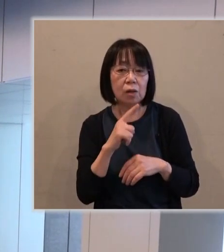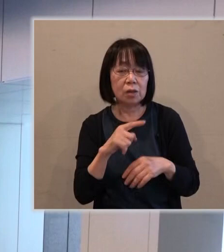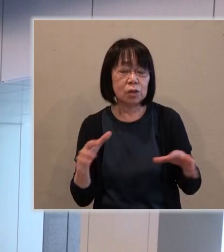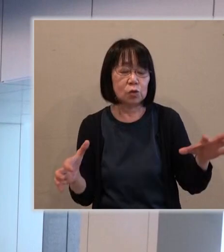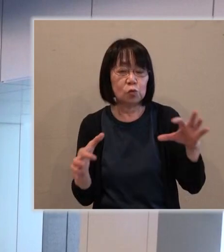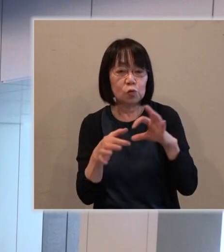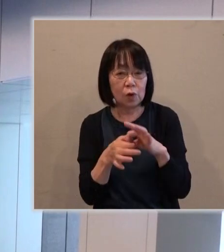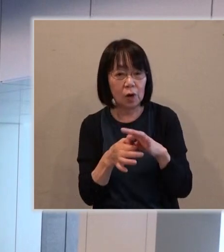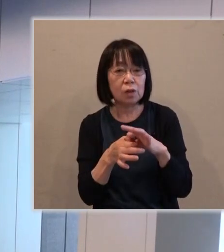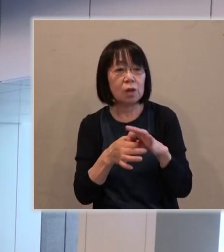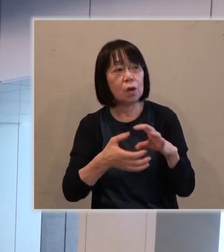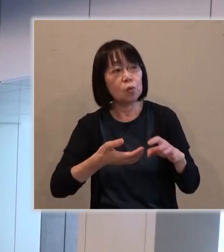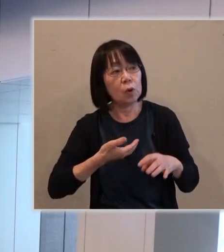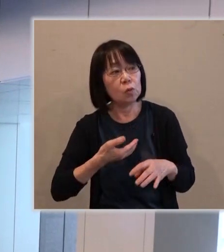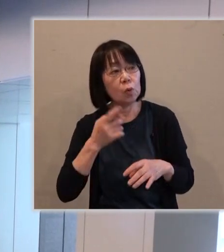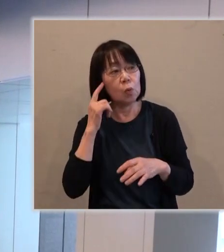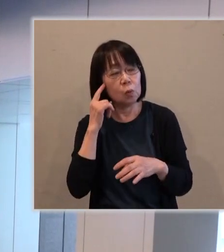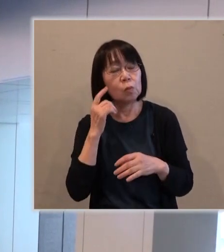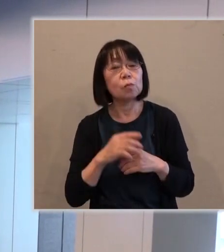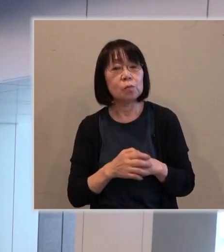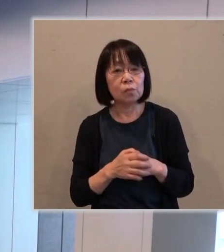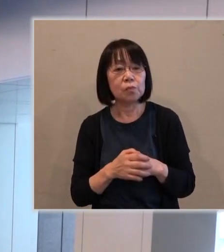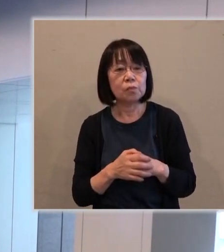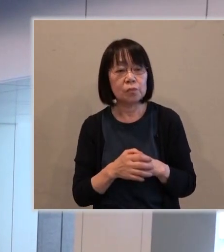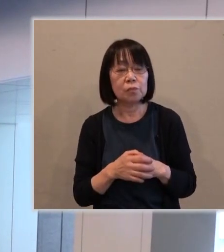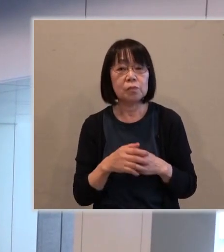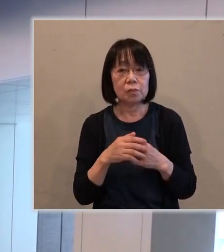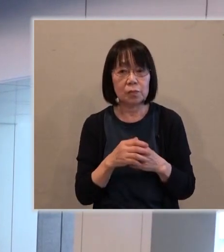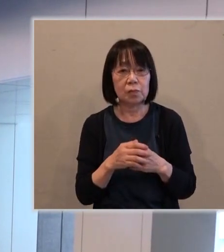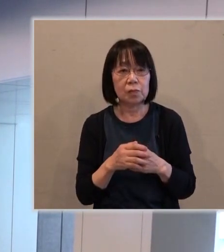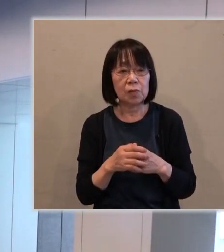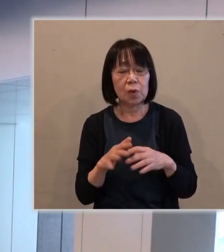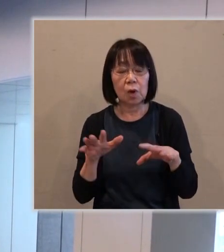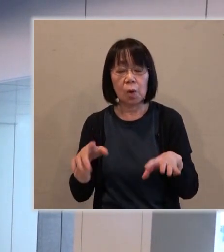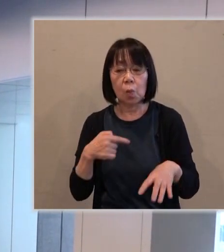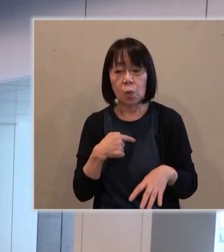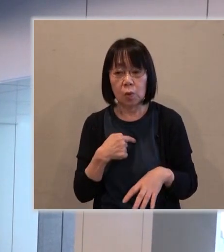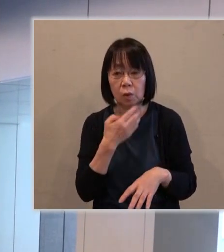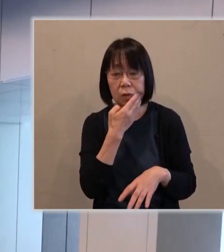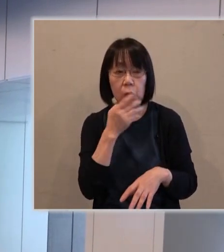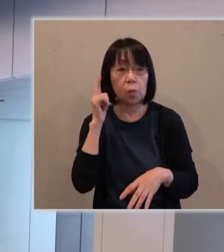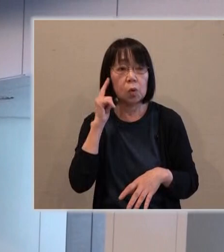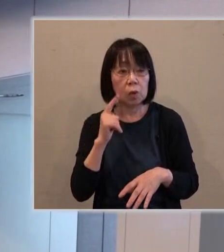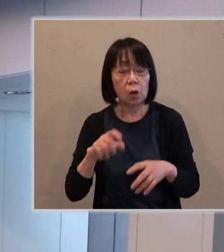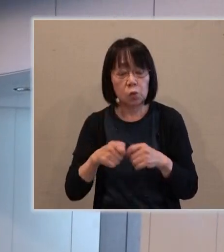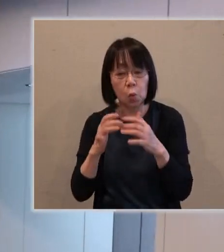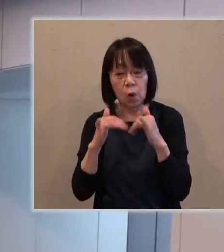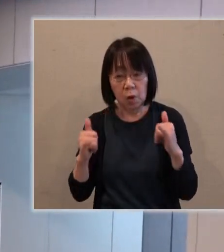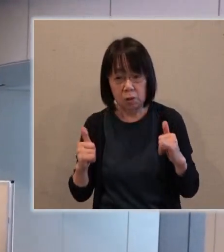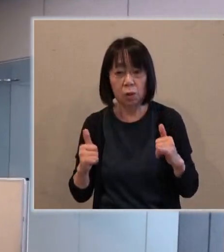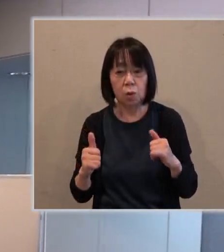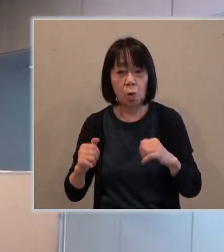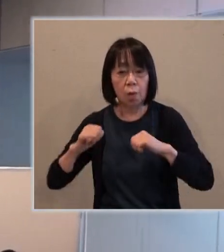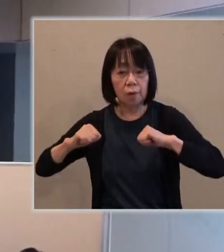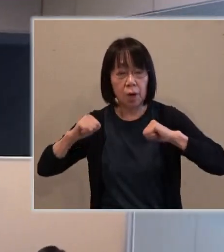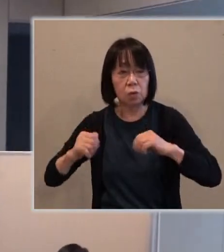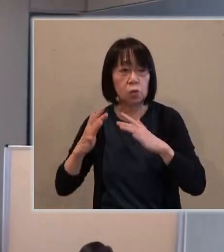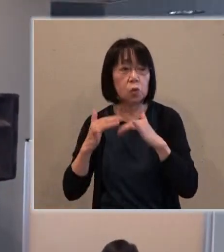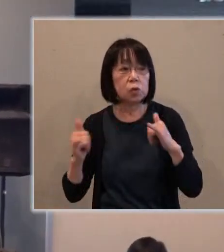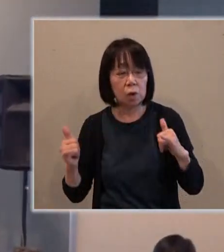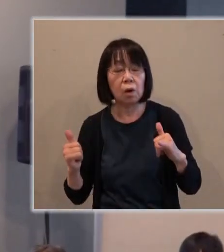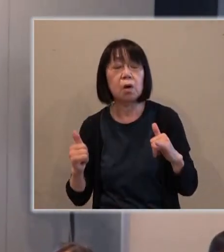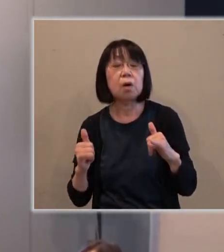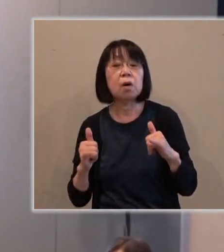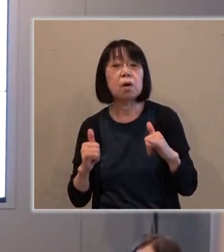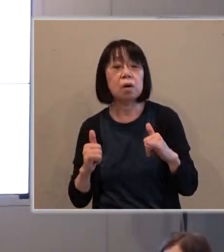事なものがやっぱりつながり作りだと思ってて、つまり障害者と健常者が一緒にどこに行きたいかという時に、一緒に行く仲